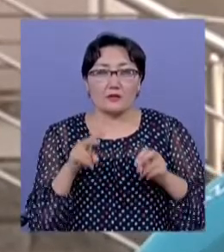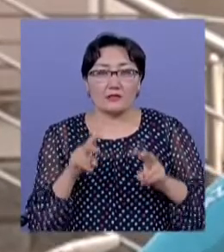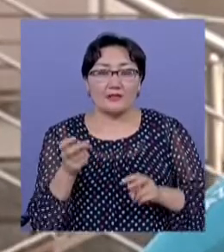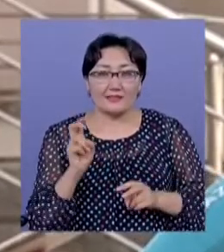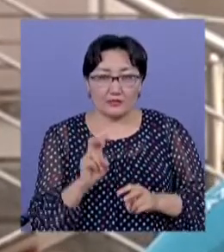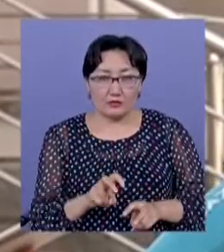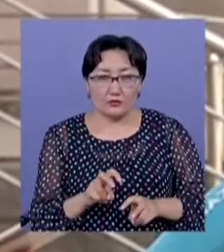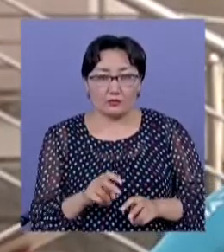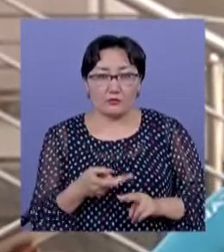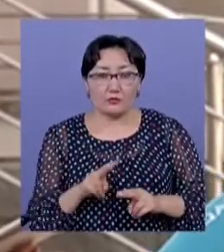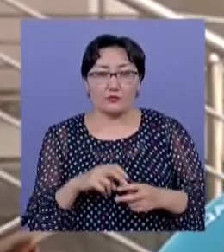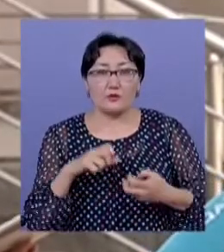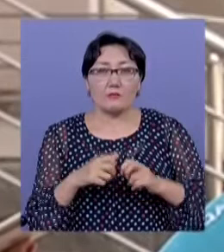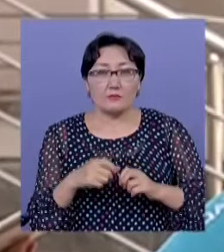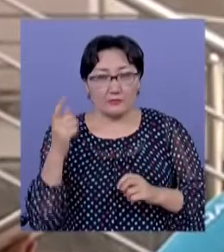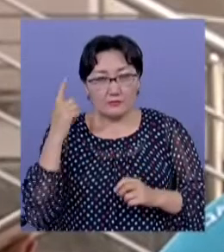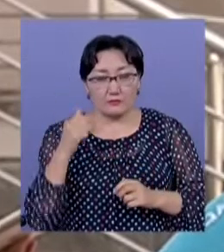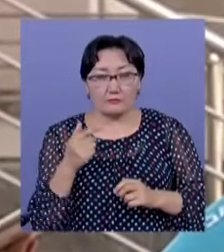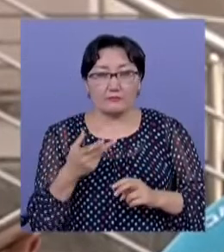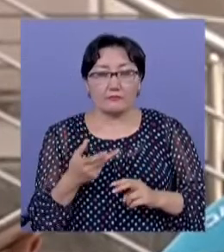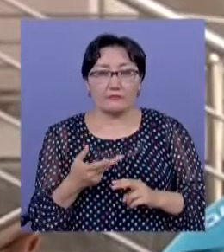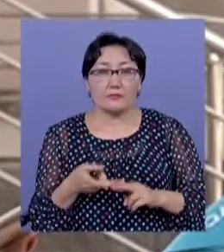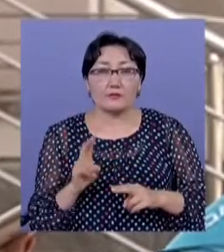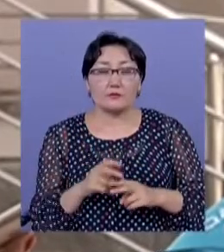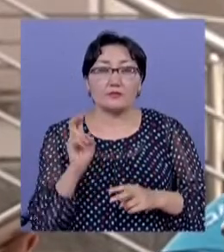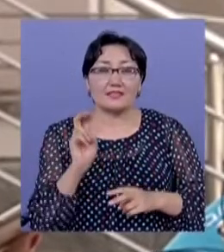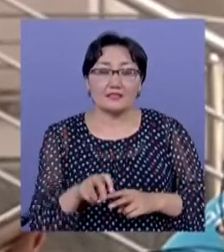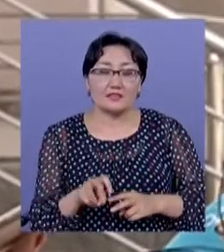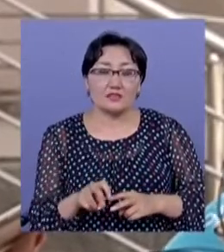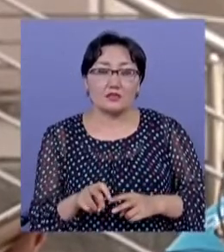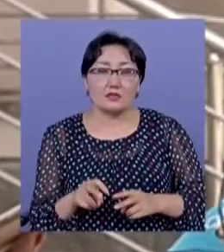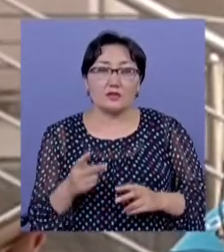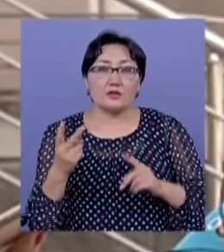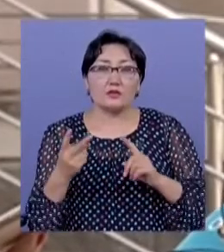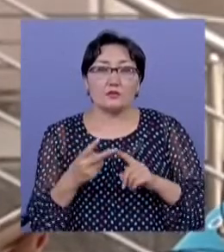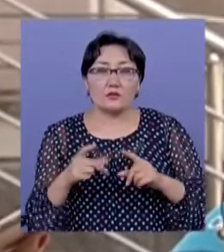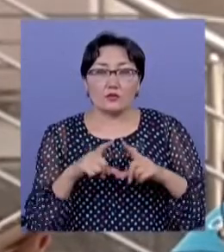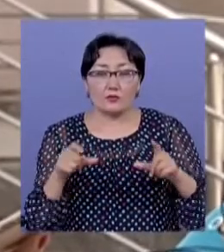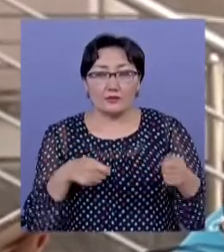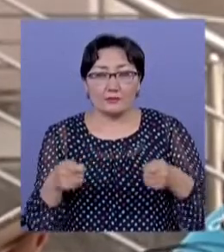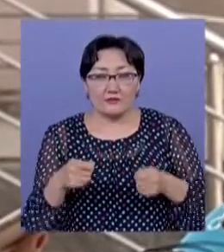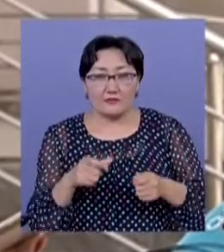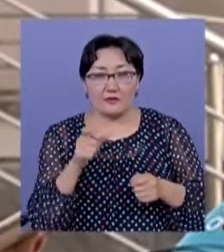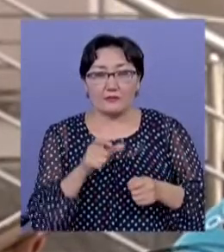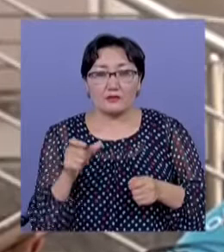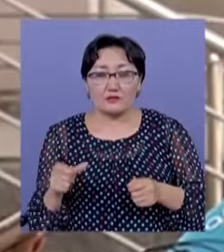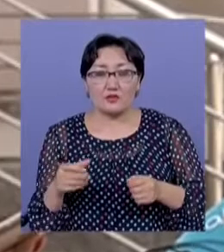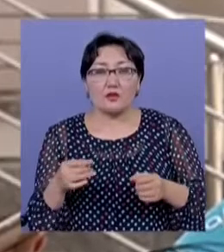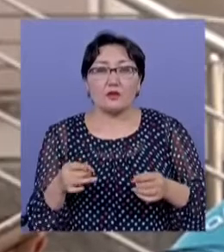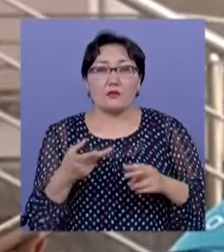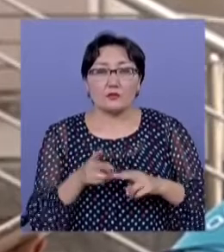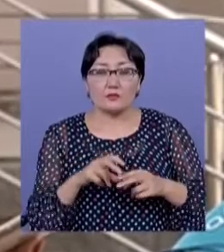отырмыз. Осы проблеманы біліп отырмыз, сол үшін келдік. Енді мына екі управлениені жинап басшыларын сол проблеманы